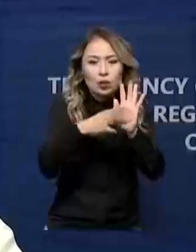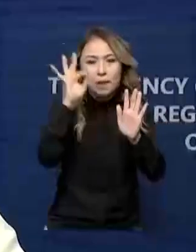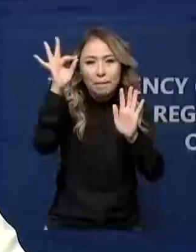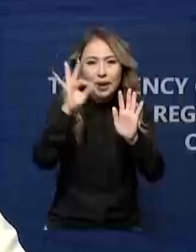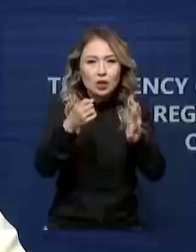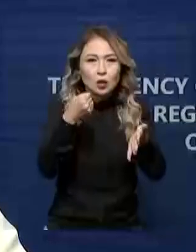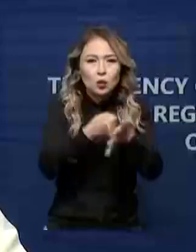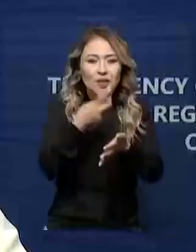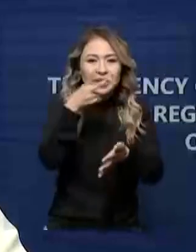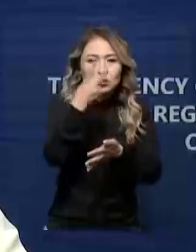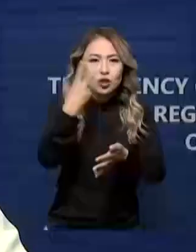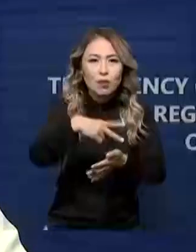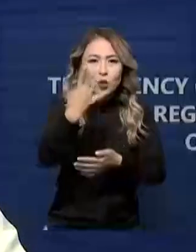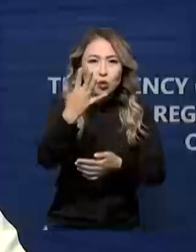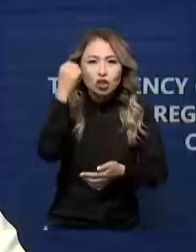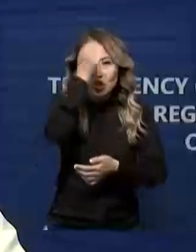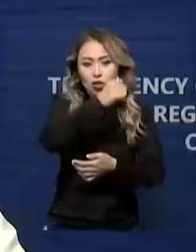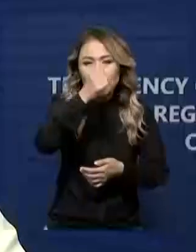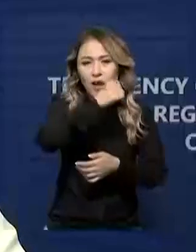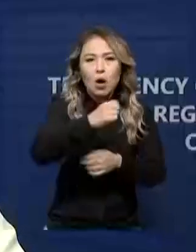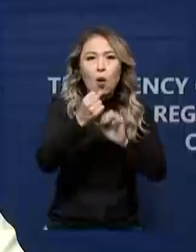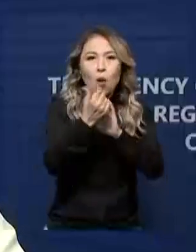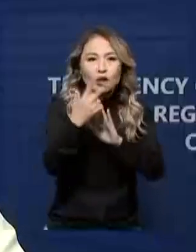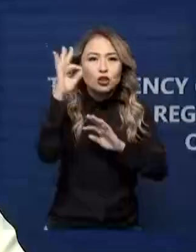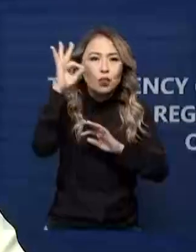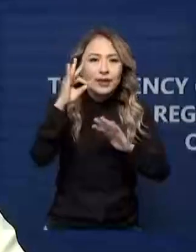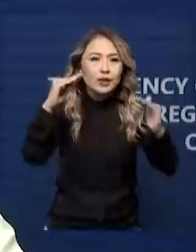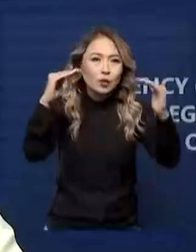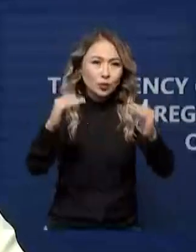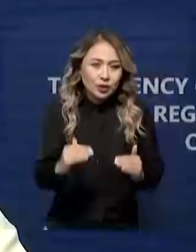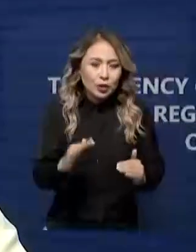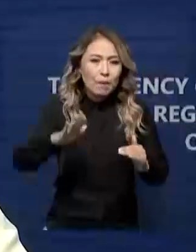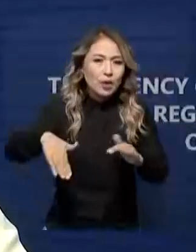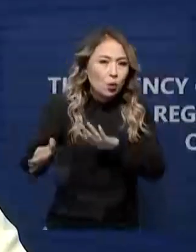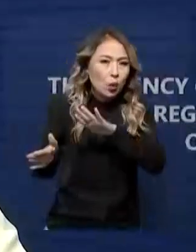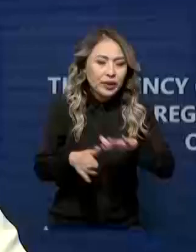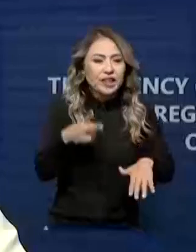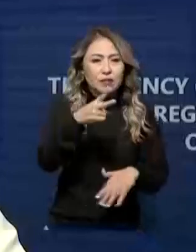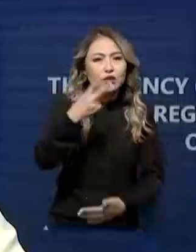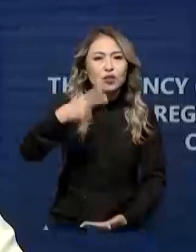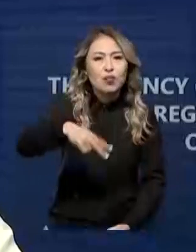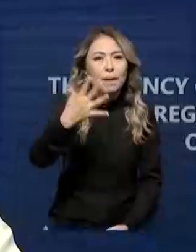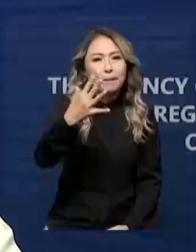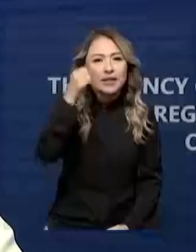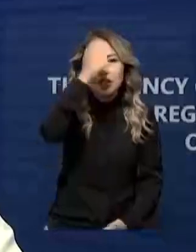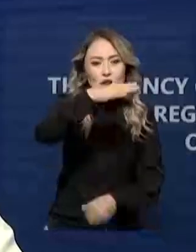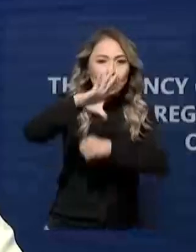17,9%-дан 2024 жылдың соңына қарай 13%-ға дейін төмендейді. Кейіннен 2025 жылдың соңына